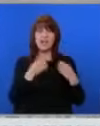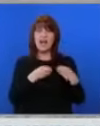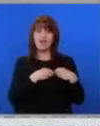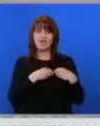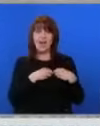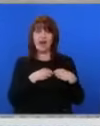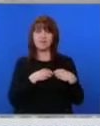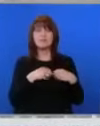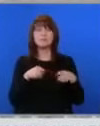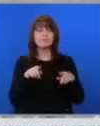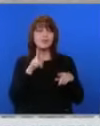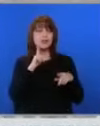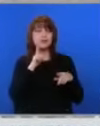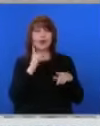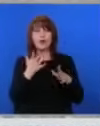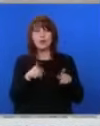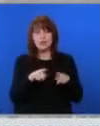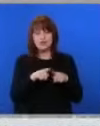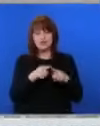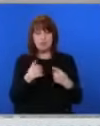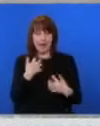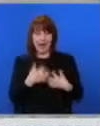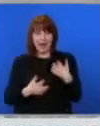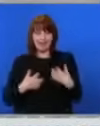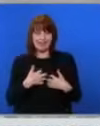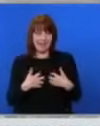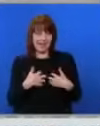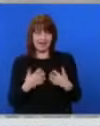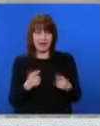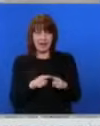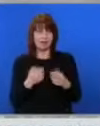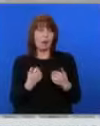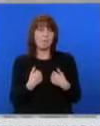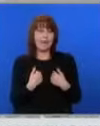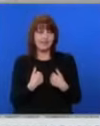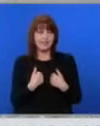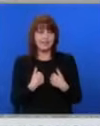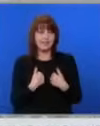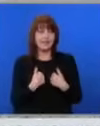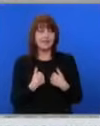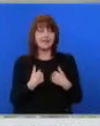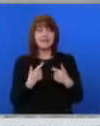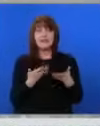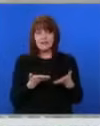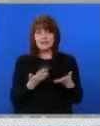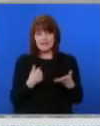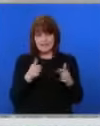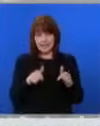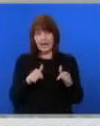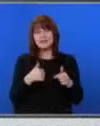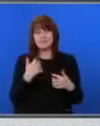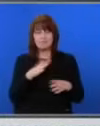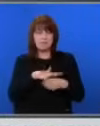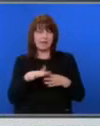има същата енергия като мен и сила и огън, която аз имах в предишния си живот, така да се каже, и я имам и в този